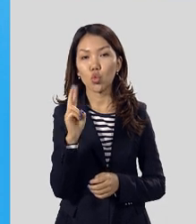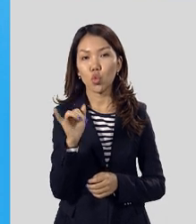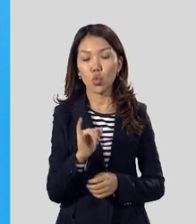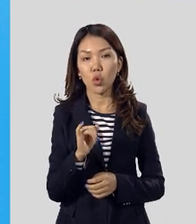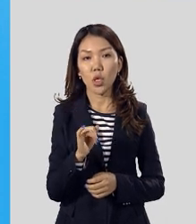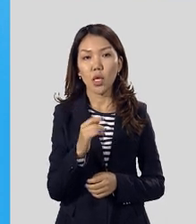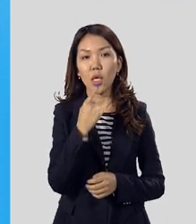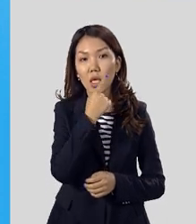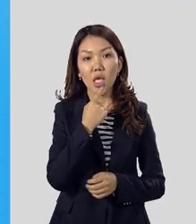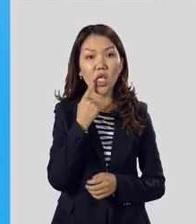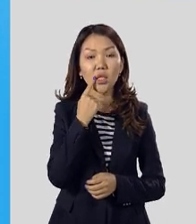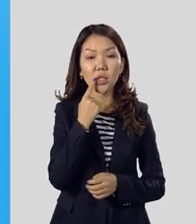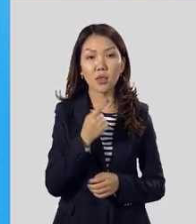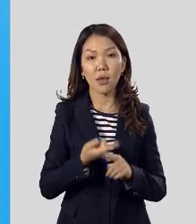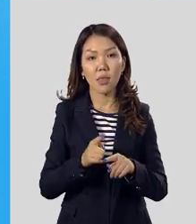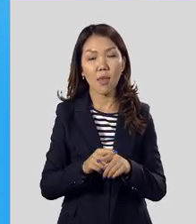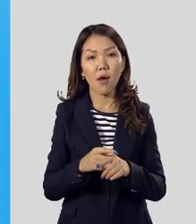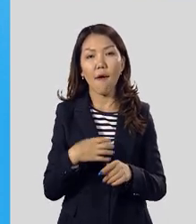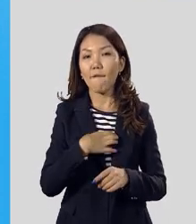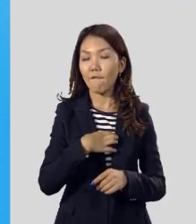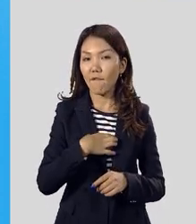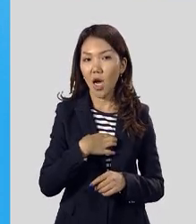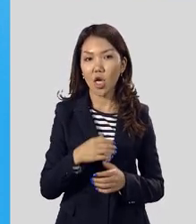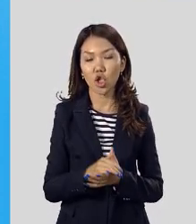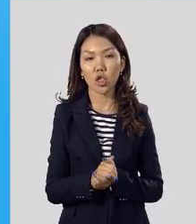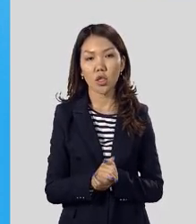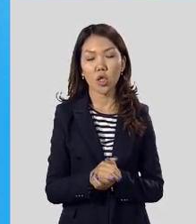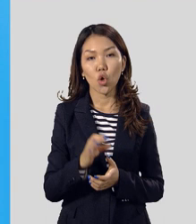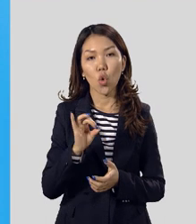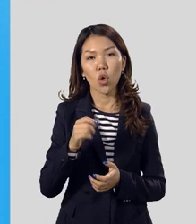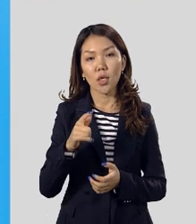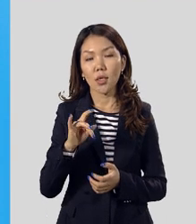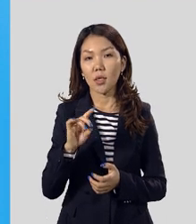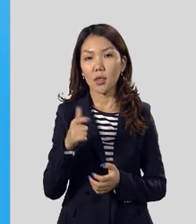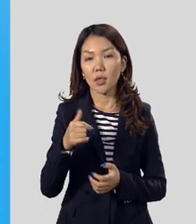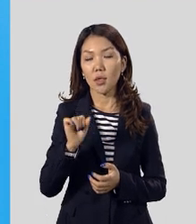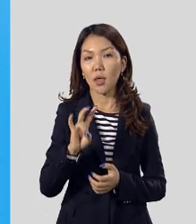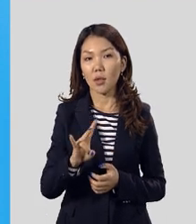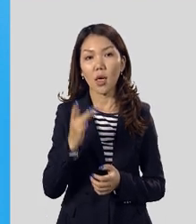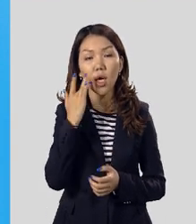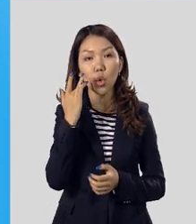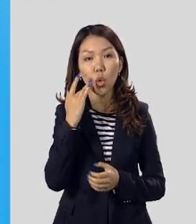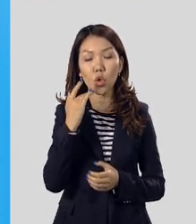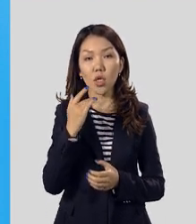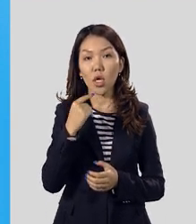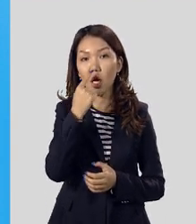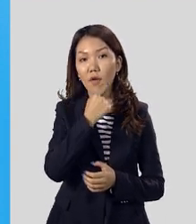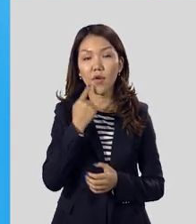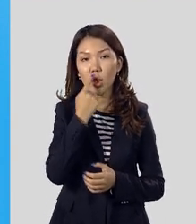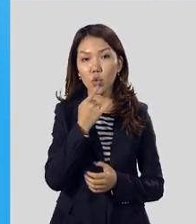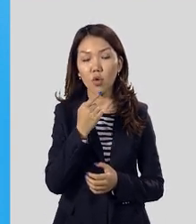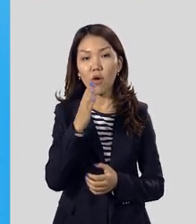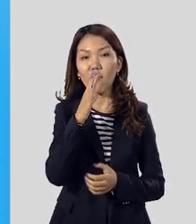это важный мышечный орган, который расположен в ротовой полости. Во время еды